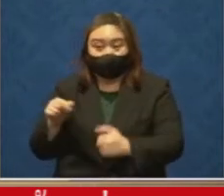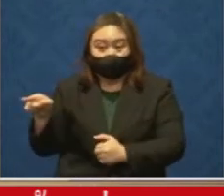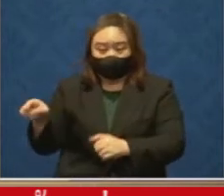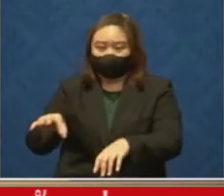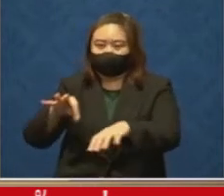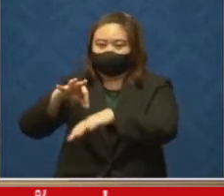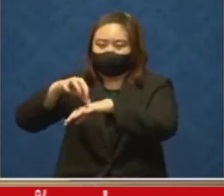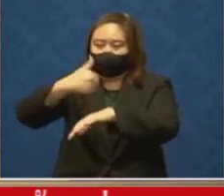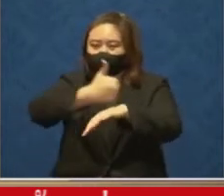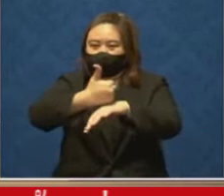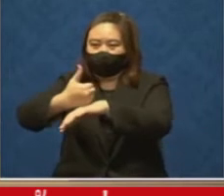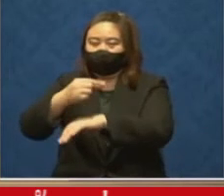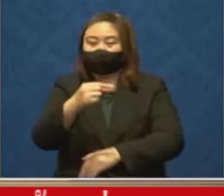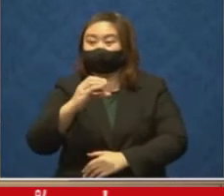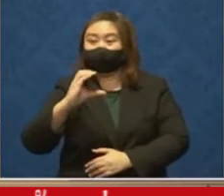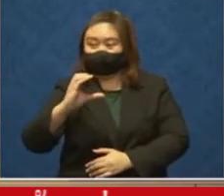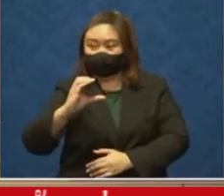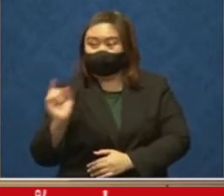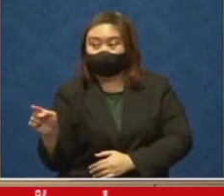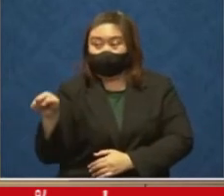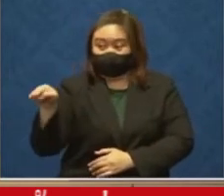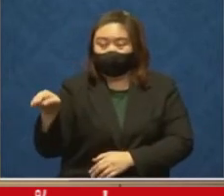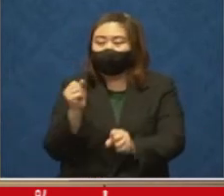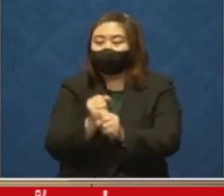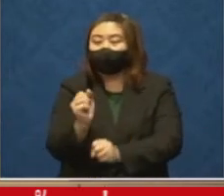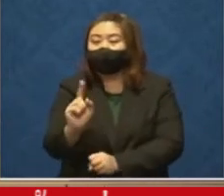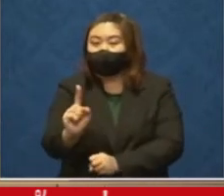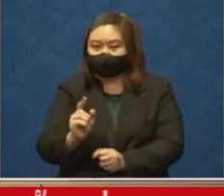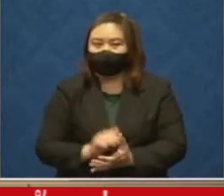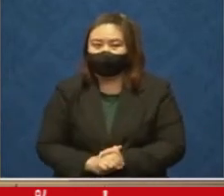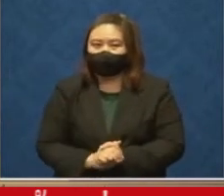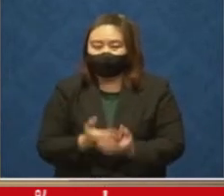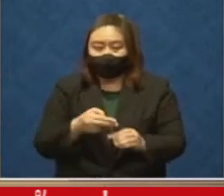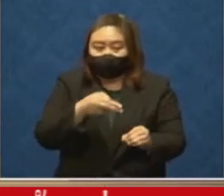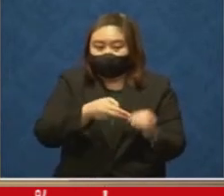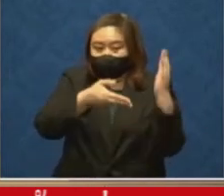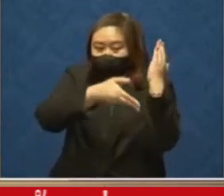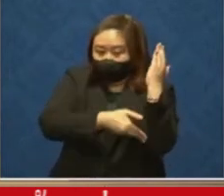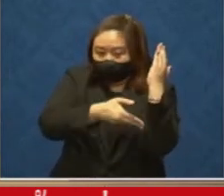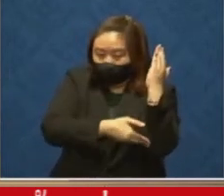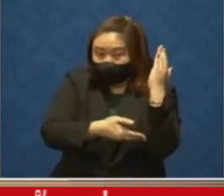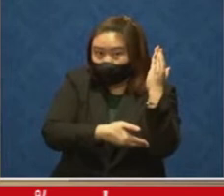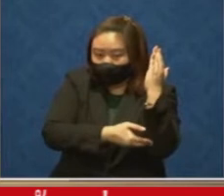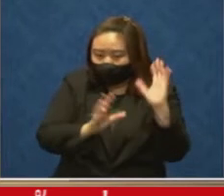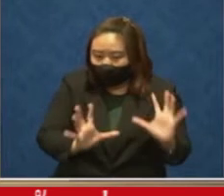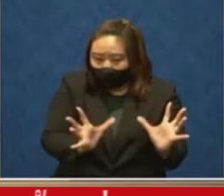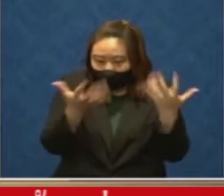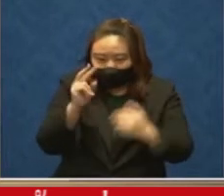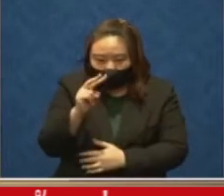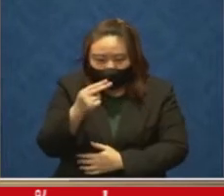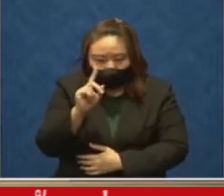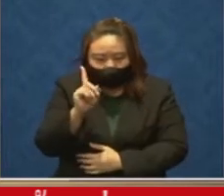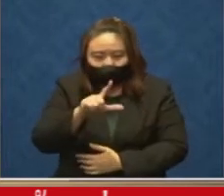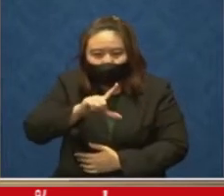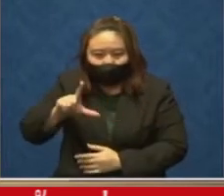่าในขณะที่ท่านเป็น CEO ของ GC Global Chemicalนี่ครัท่านทำยไครับทำให้น้มปลามหายไป 21,